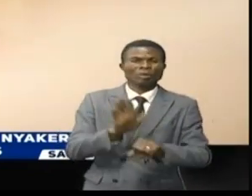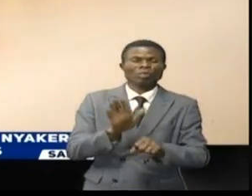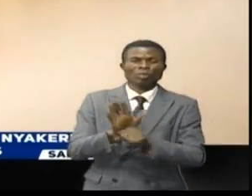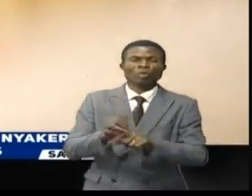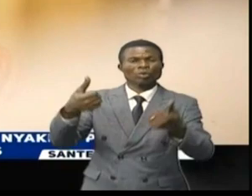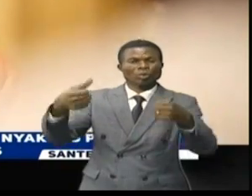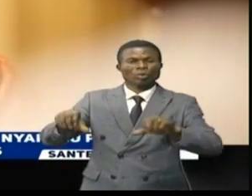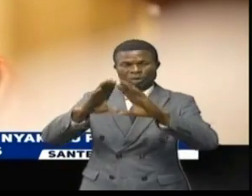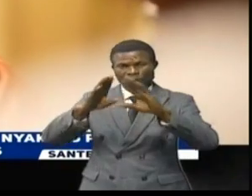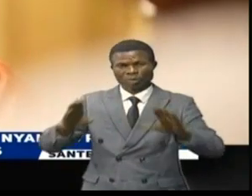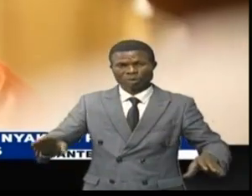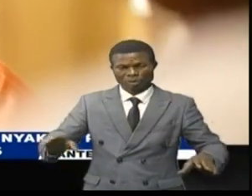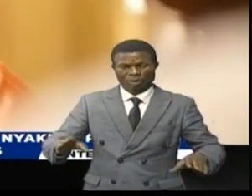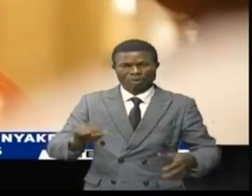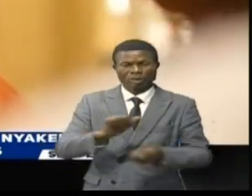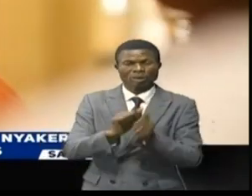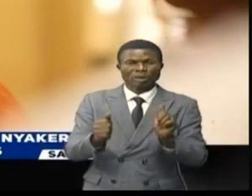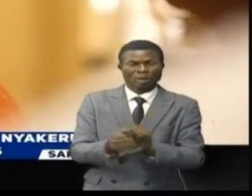pendant leur menstruation